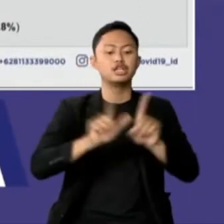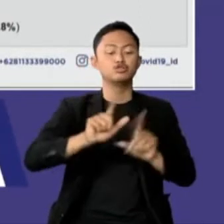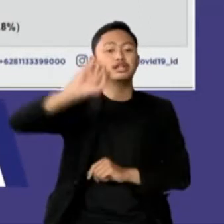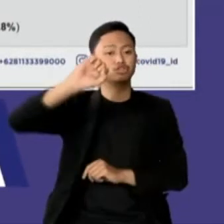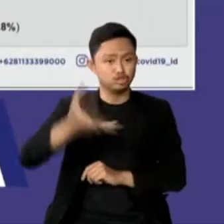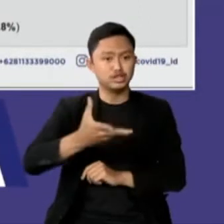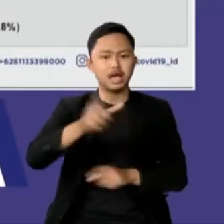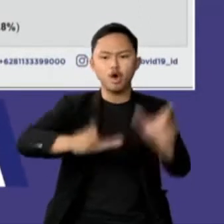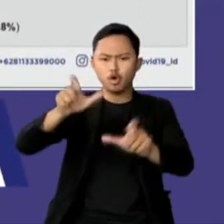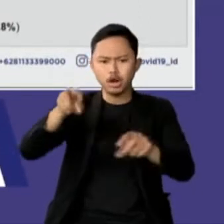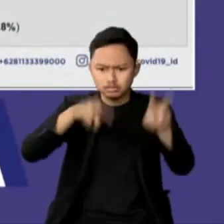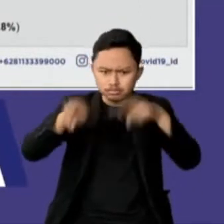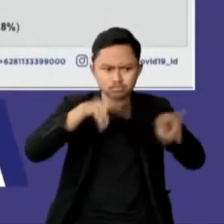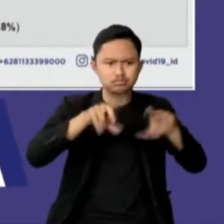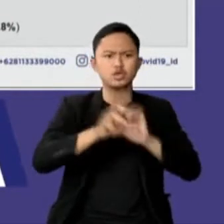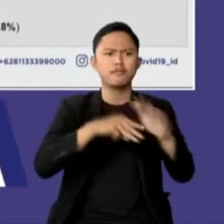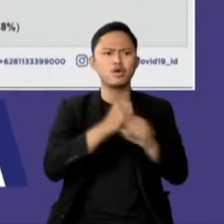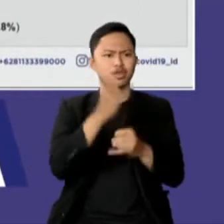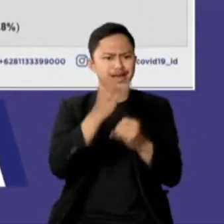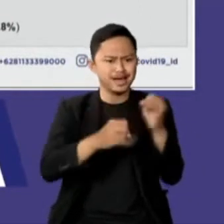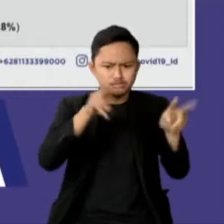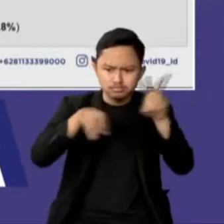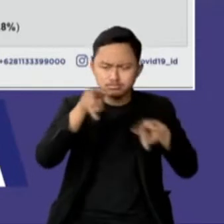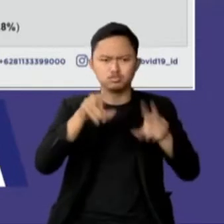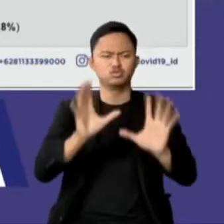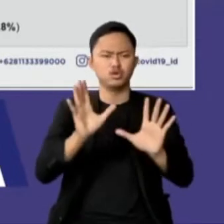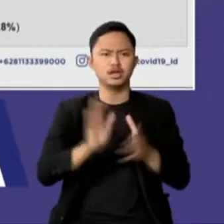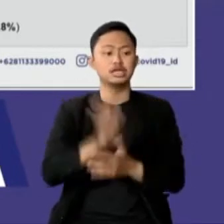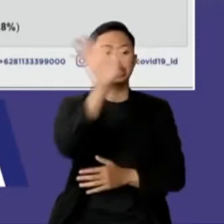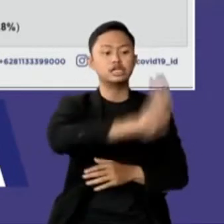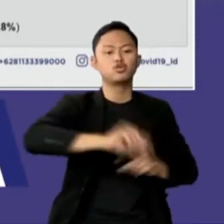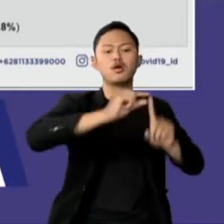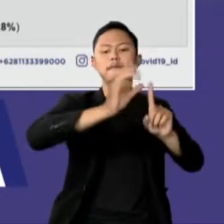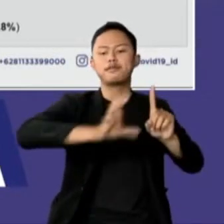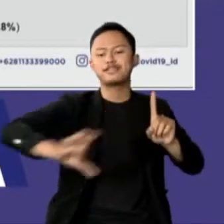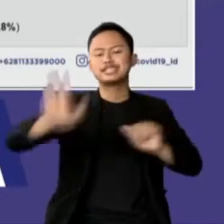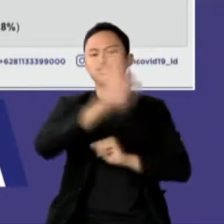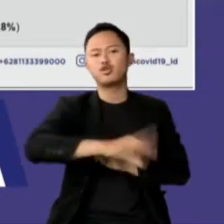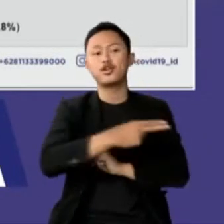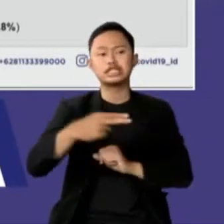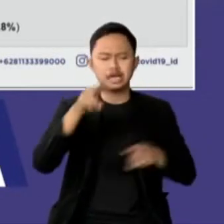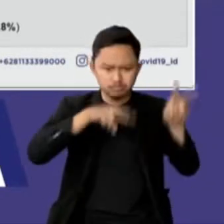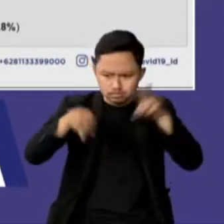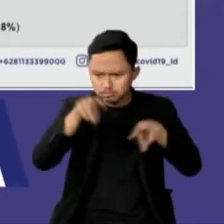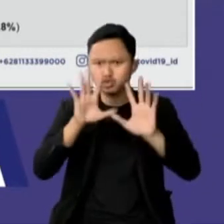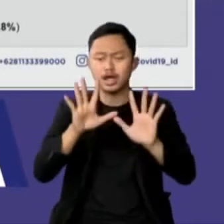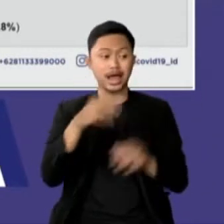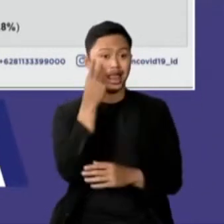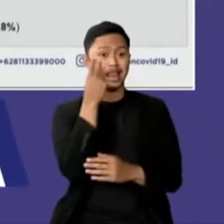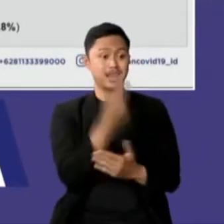juta titik pada seminggu terakhir dan itu sudah mencakup di seluruh provinsi di Indonesia dan terlihat